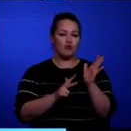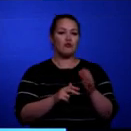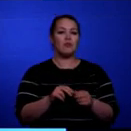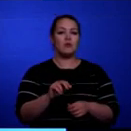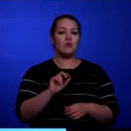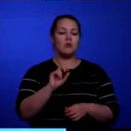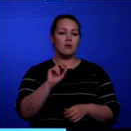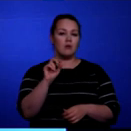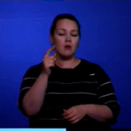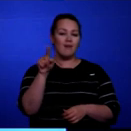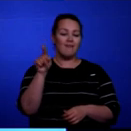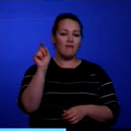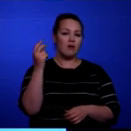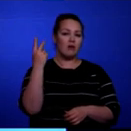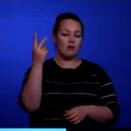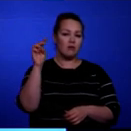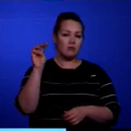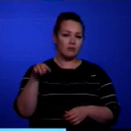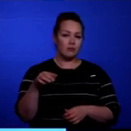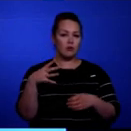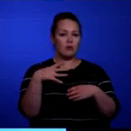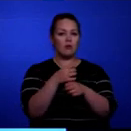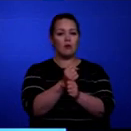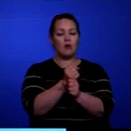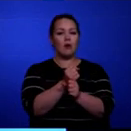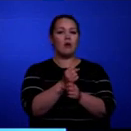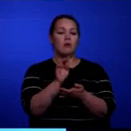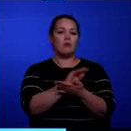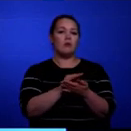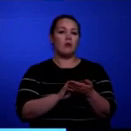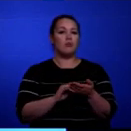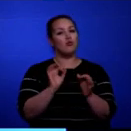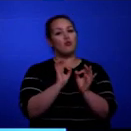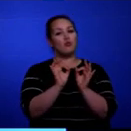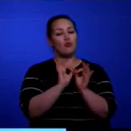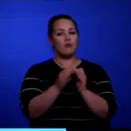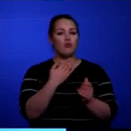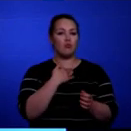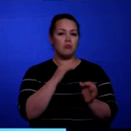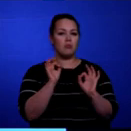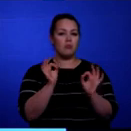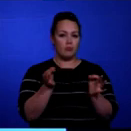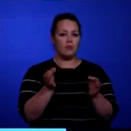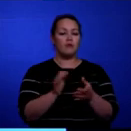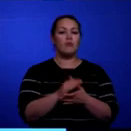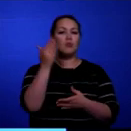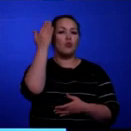давайте запишем краткую запись или проверим правильный ли она записана у меня молодцы